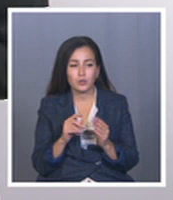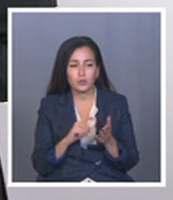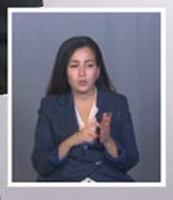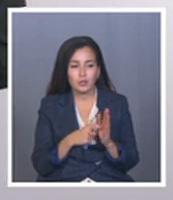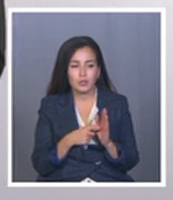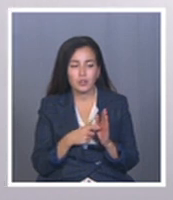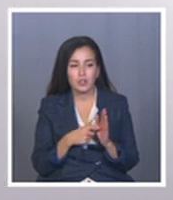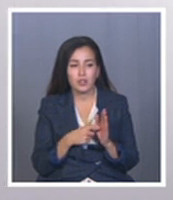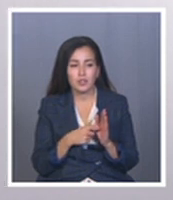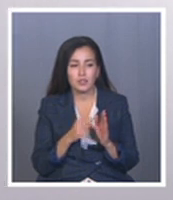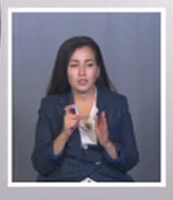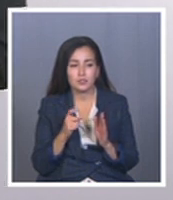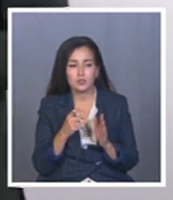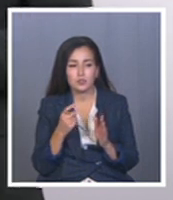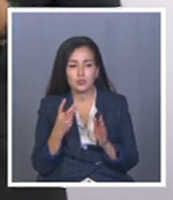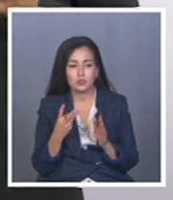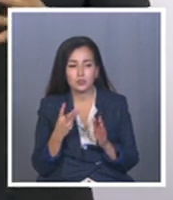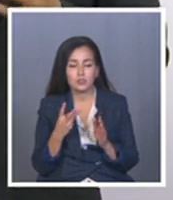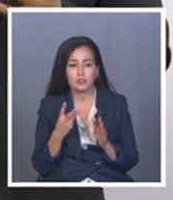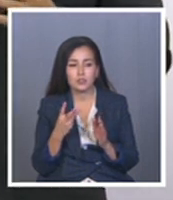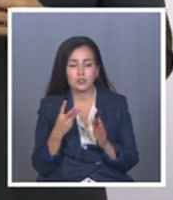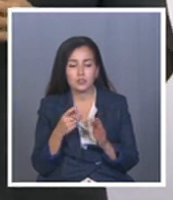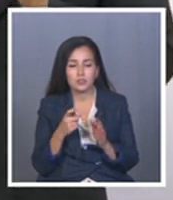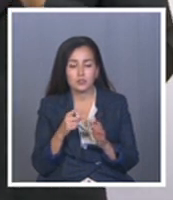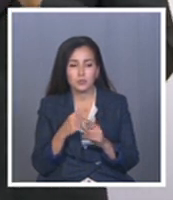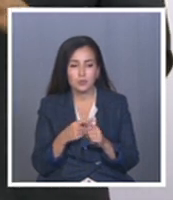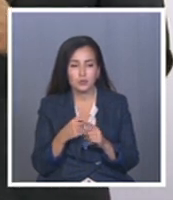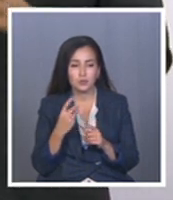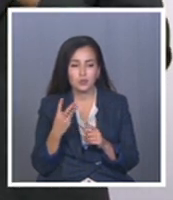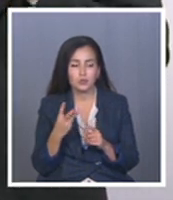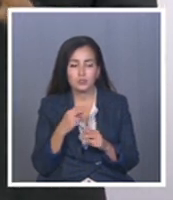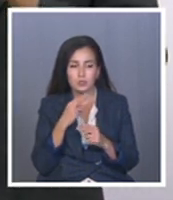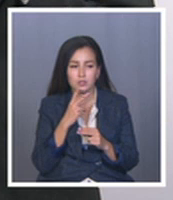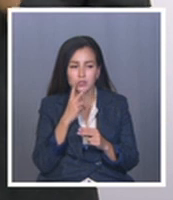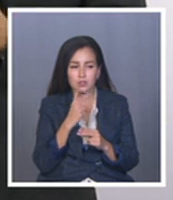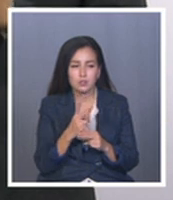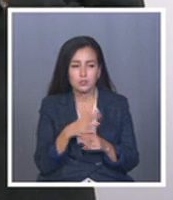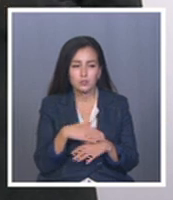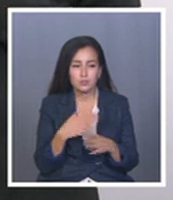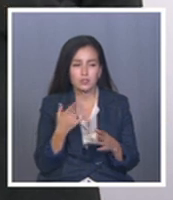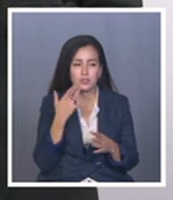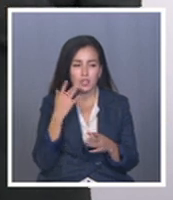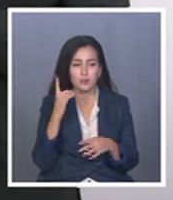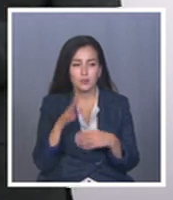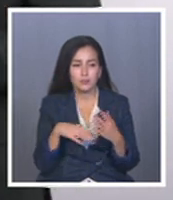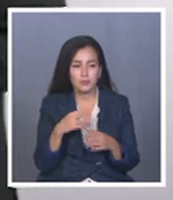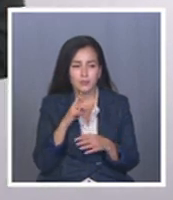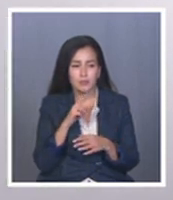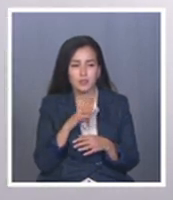3, x минус 3-ті бірге көбейткенде x минус 3 шығады. Бірақ өте мұқият болыңыздар, көп деген оқушылардың жіберетін